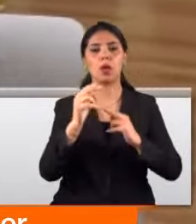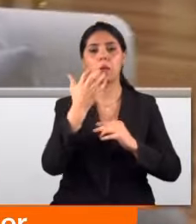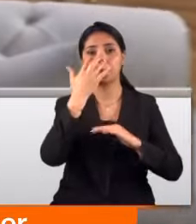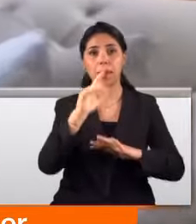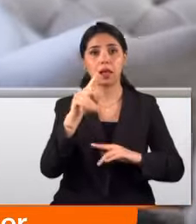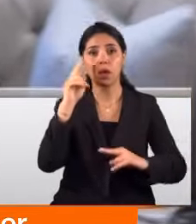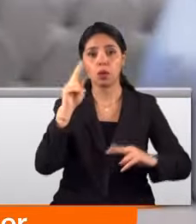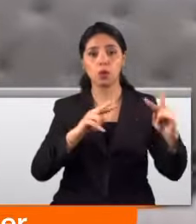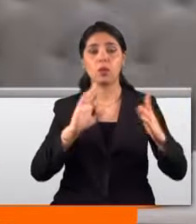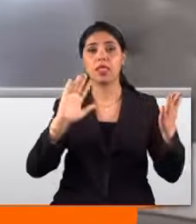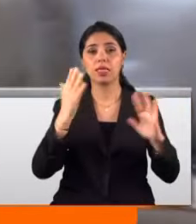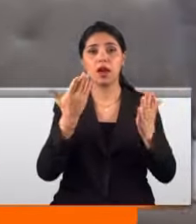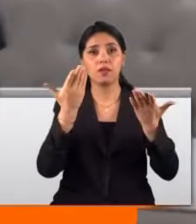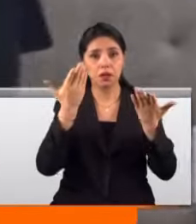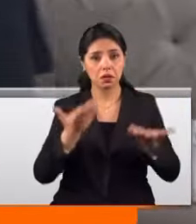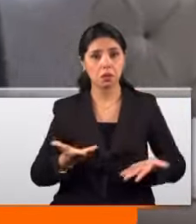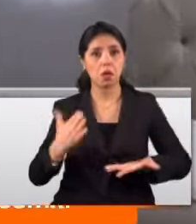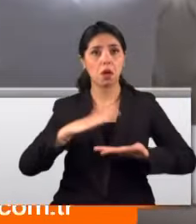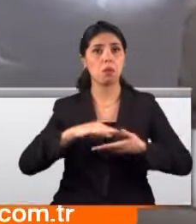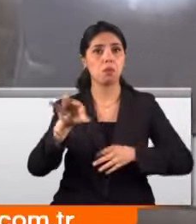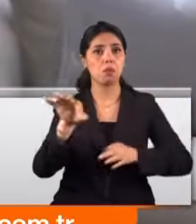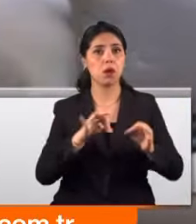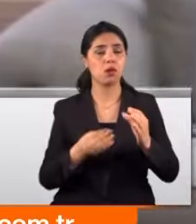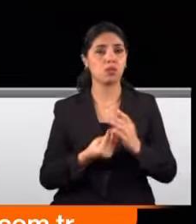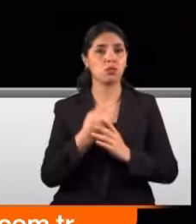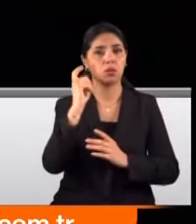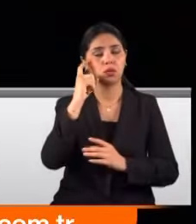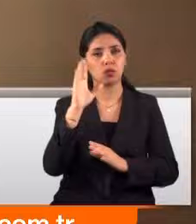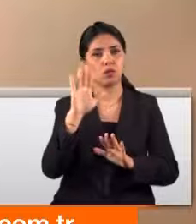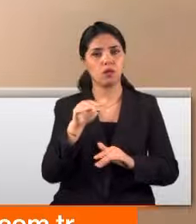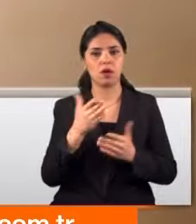tarafların kabul edebileceği bir ateşkes planı çıkabileceği de konuşuluyor.